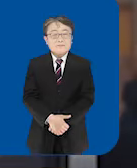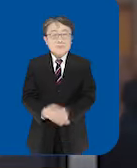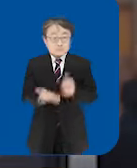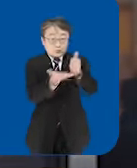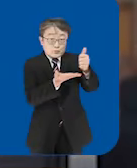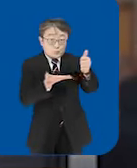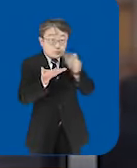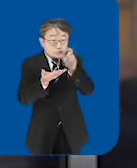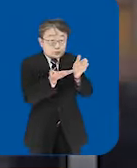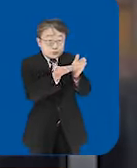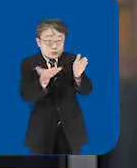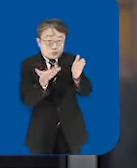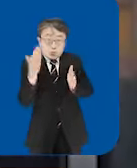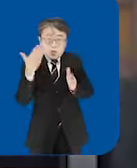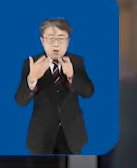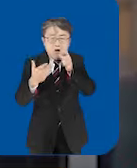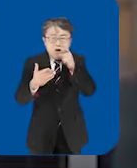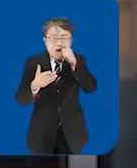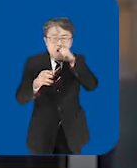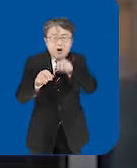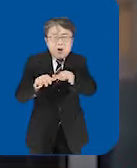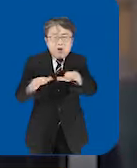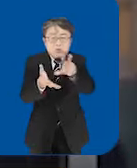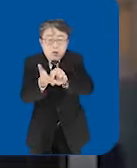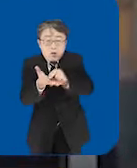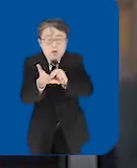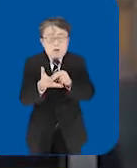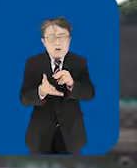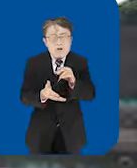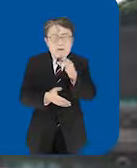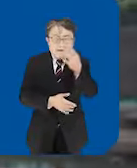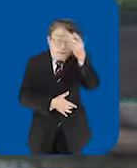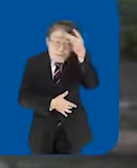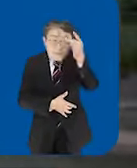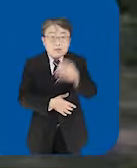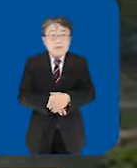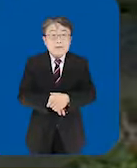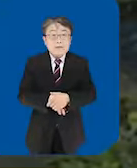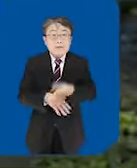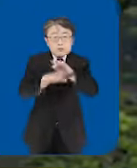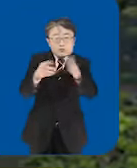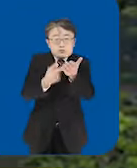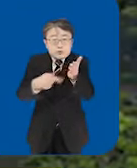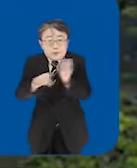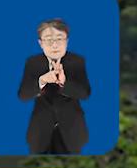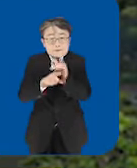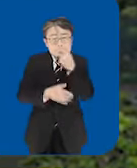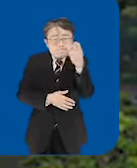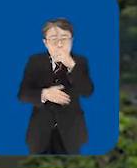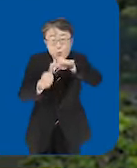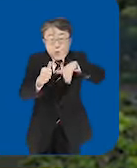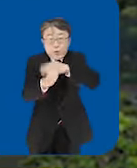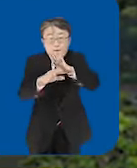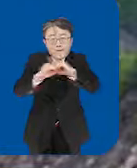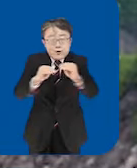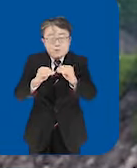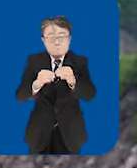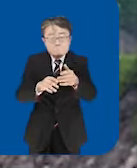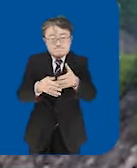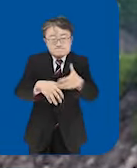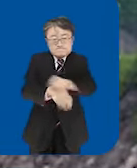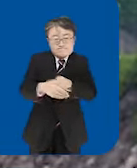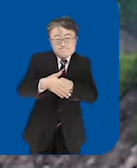저희 보현산 댐이 최근 녹조 문제로 많은 몸살을 앓고 있습니다 그래서 저희 공사에서는 이러한 녹조 문제를 해결하기 위해서